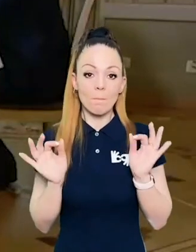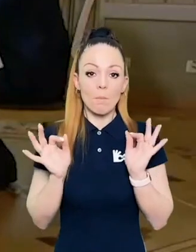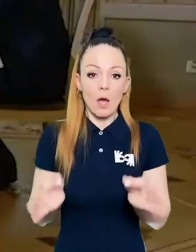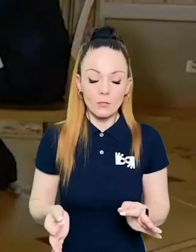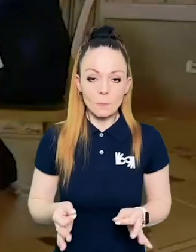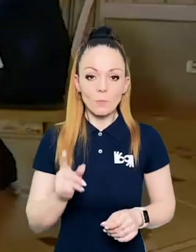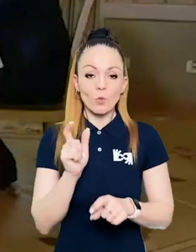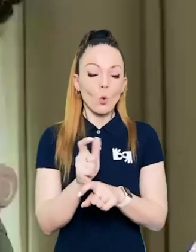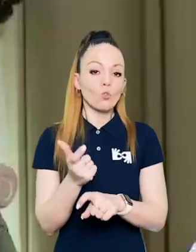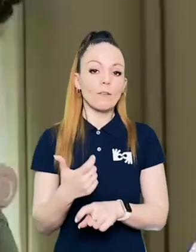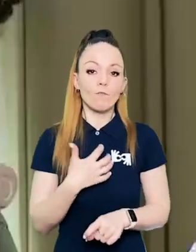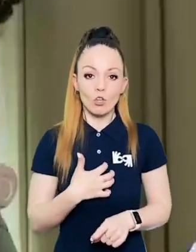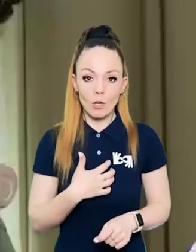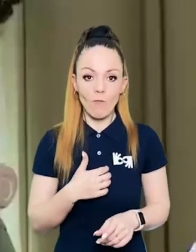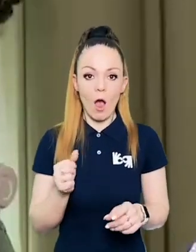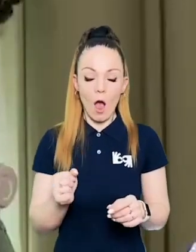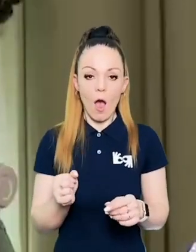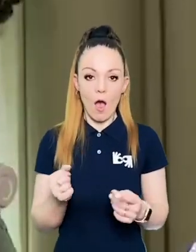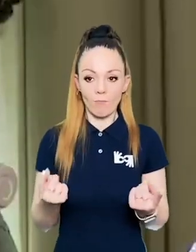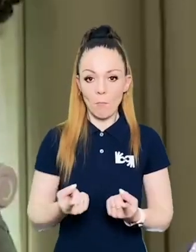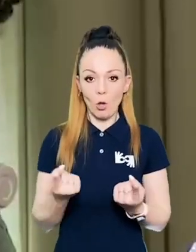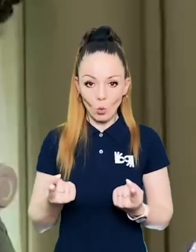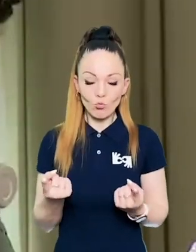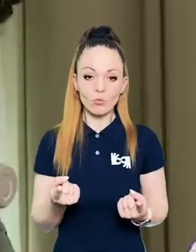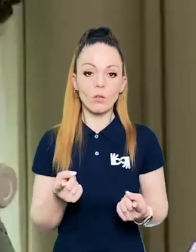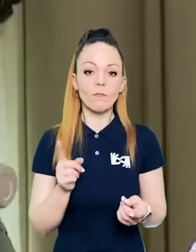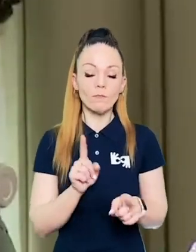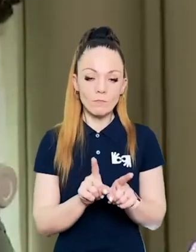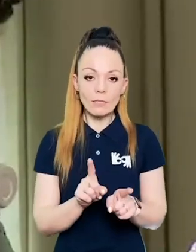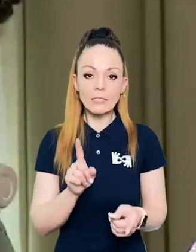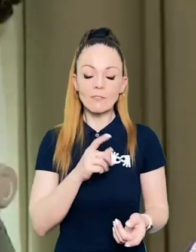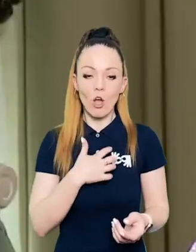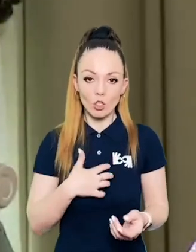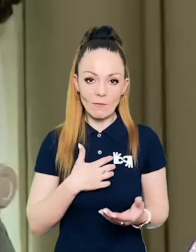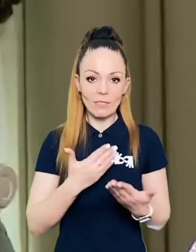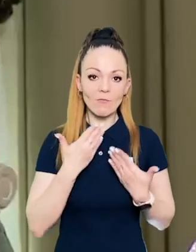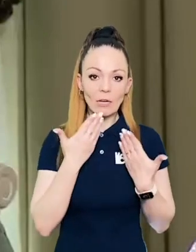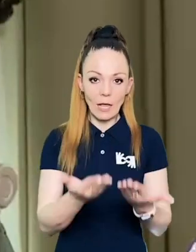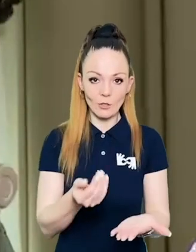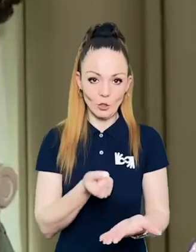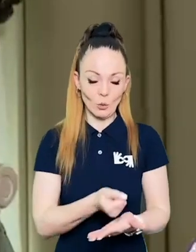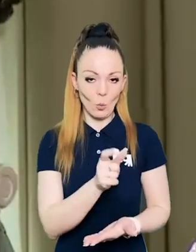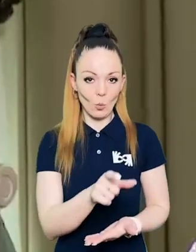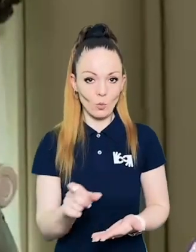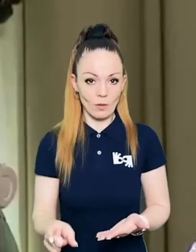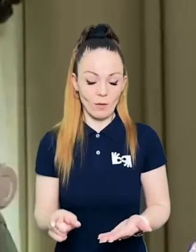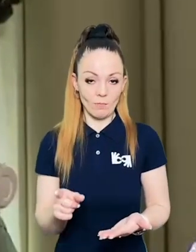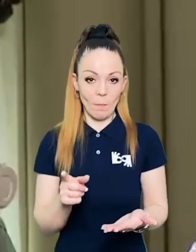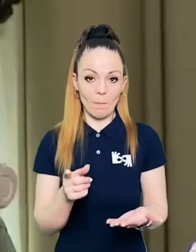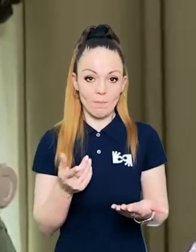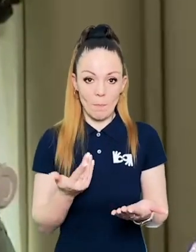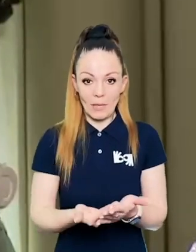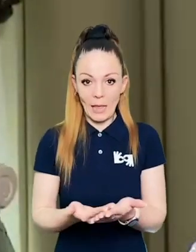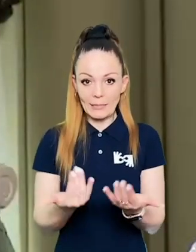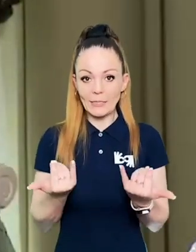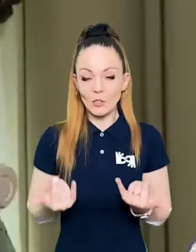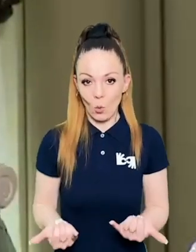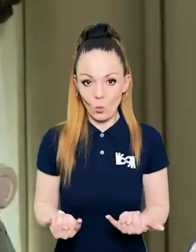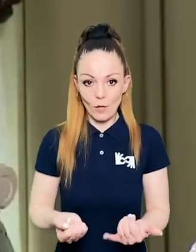якоїсь інформації, дуже важливо, а вона поточна, тим не менш важливо звертатись до людей. Принаймні